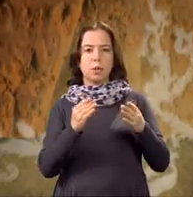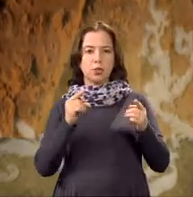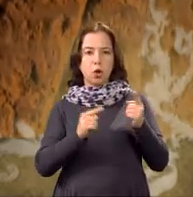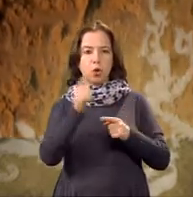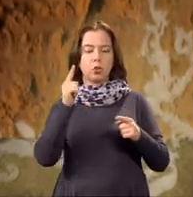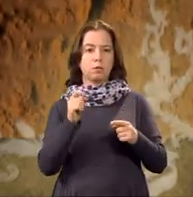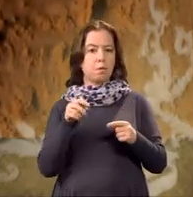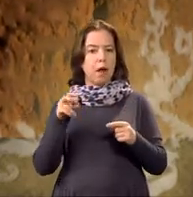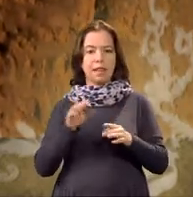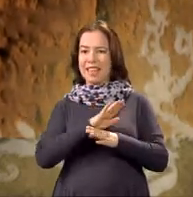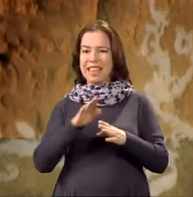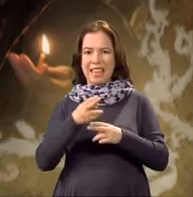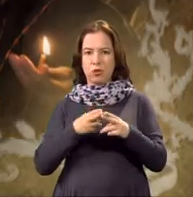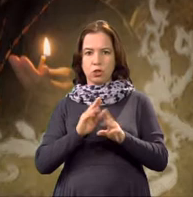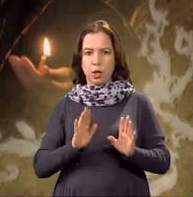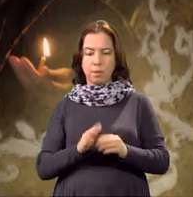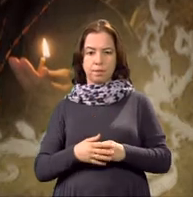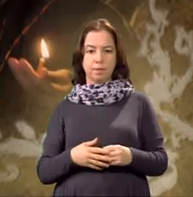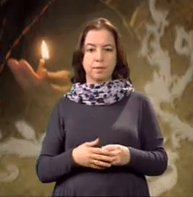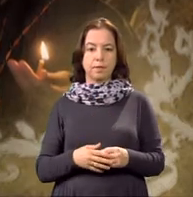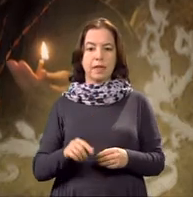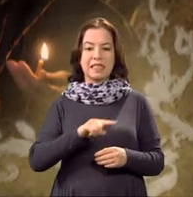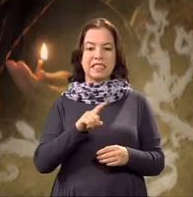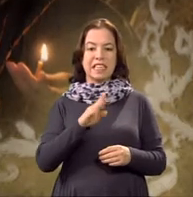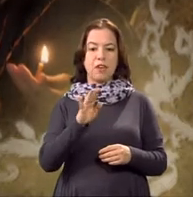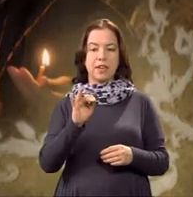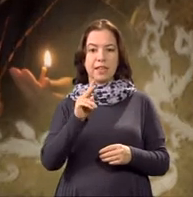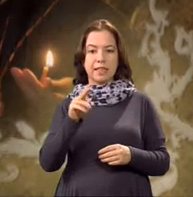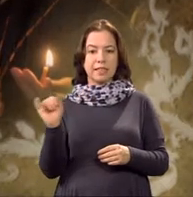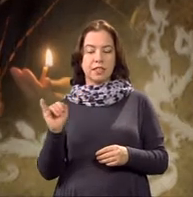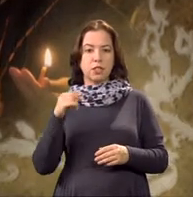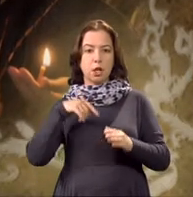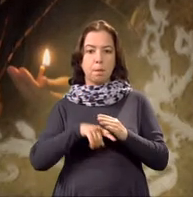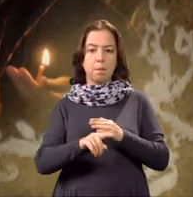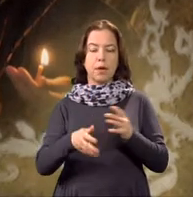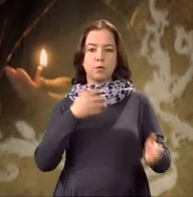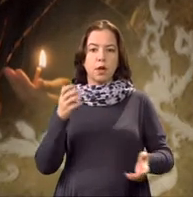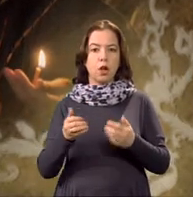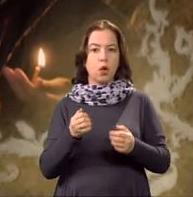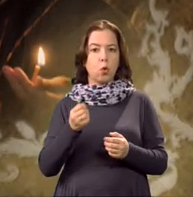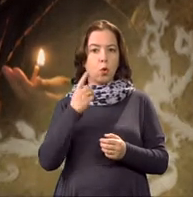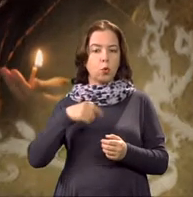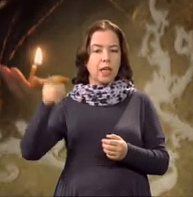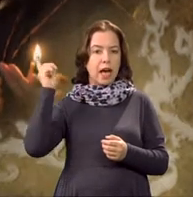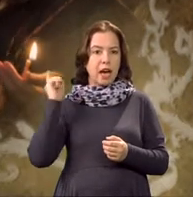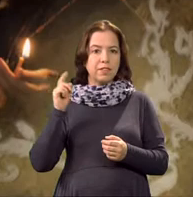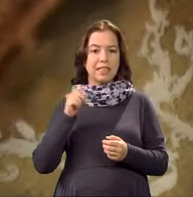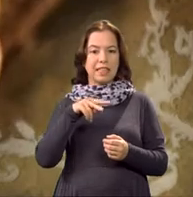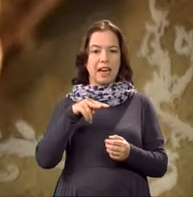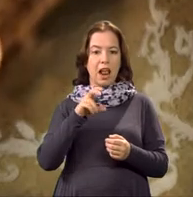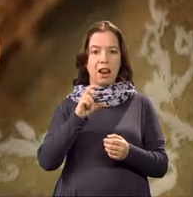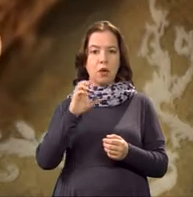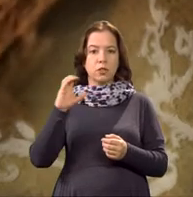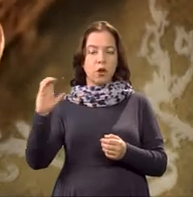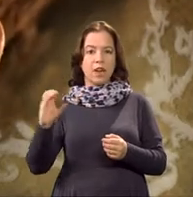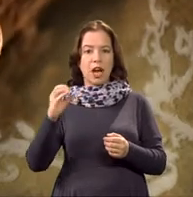гострим, але не ножем. Звіринецькі печери викопані в давніх льосових породах. Це доволі пластичний,